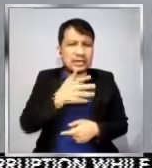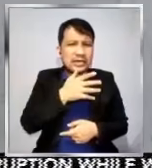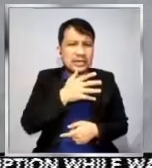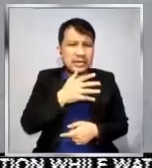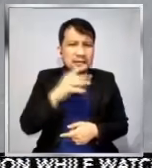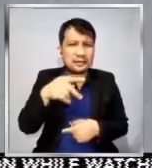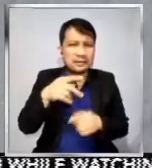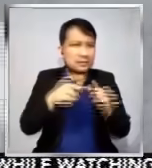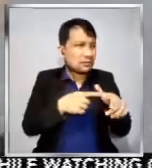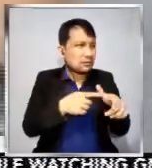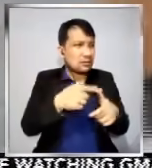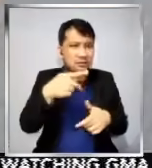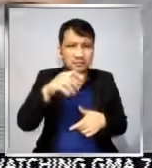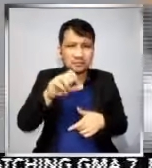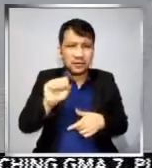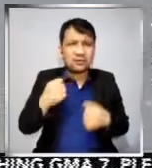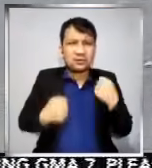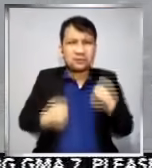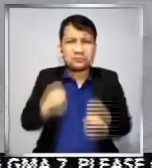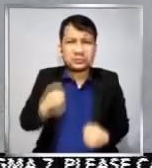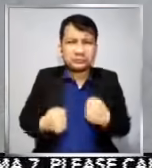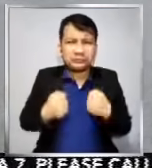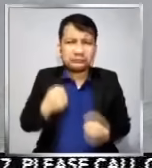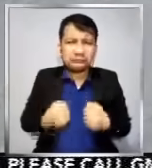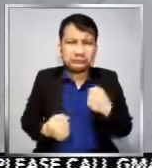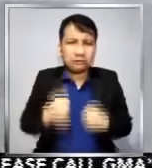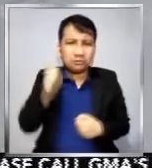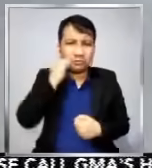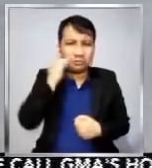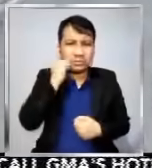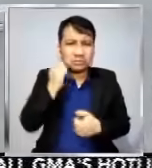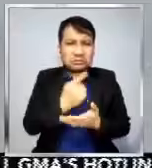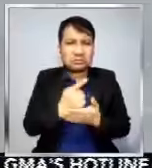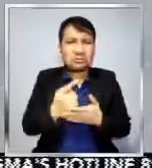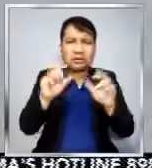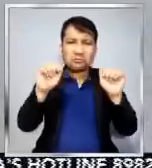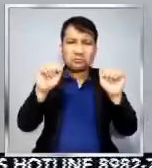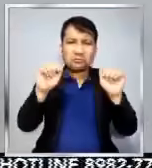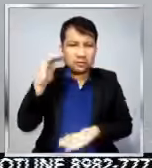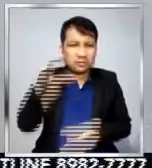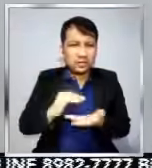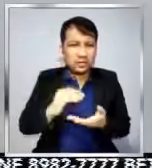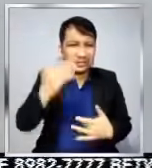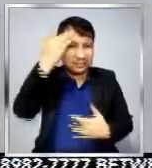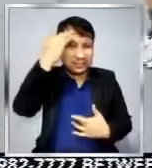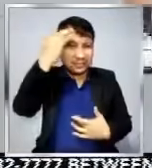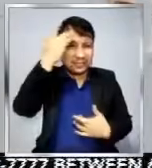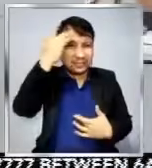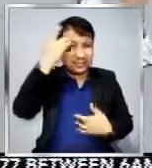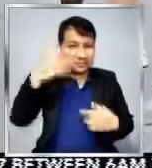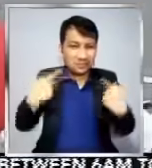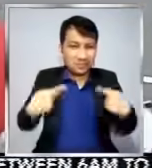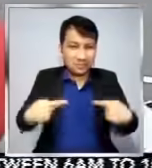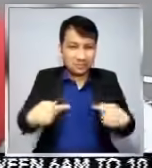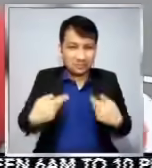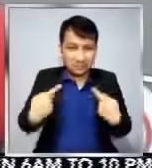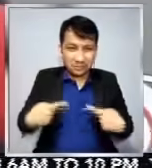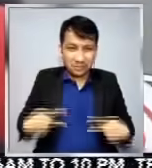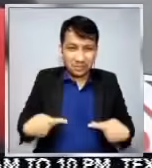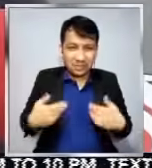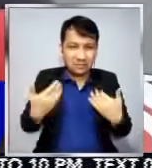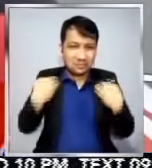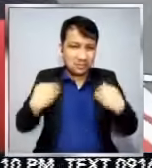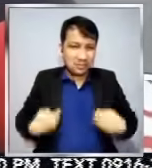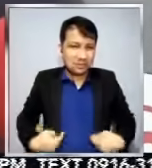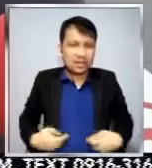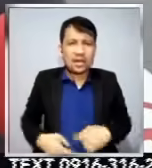Ang pagjo-jogging kada weekend, malaking tulong daw para mabawasan ang iniindang pamamanhid ng kasukasuan ngayong pandemic. Eh, mahirap nga eh,